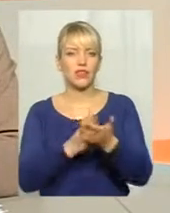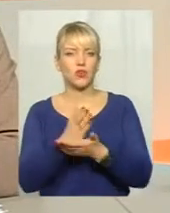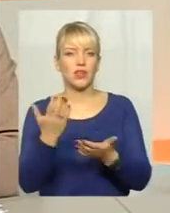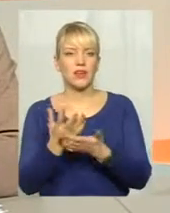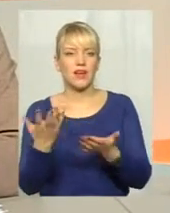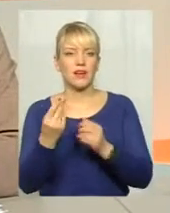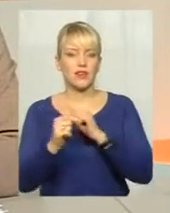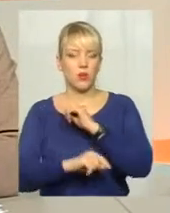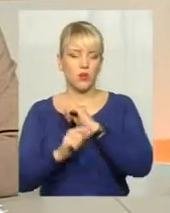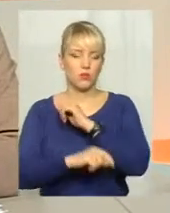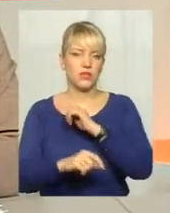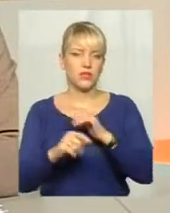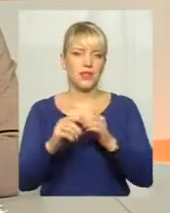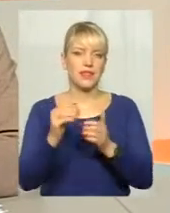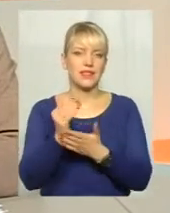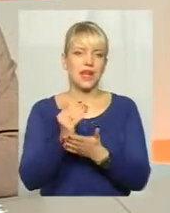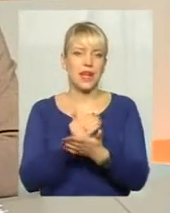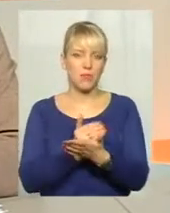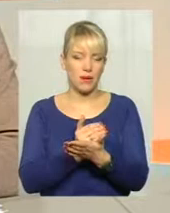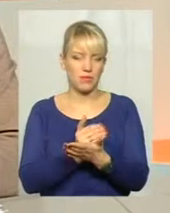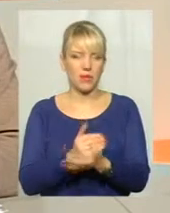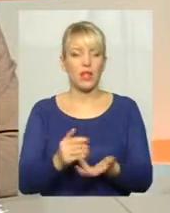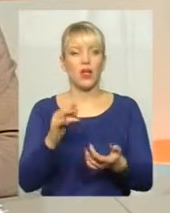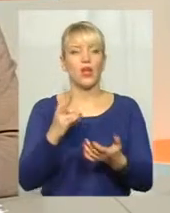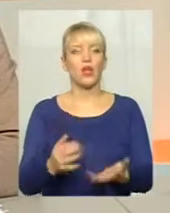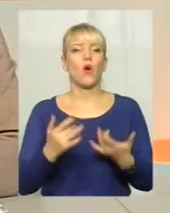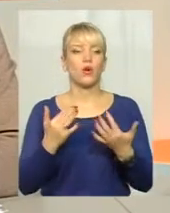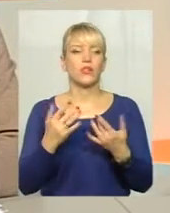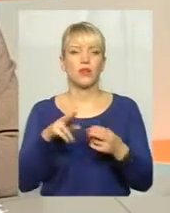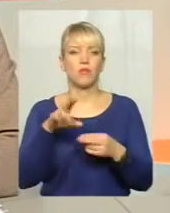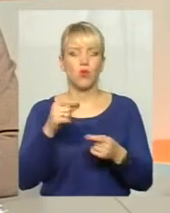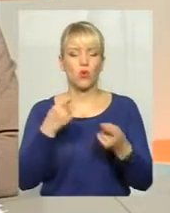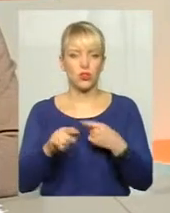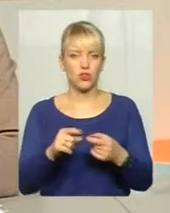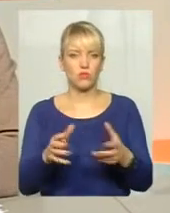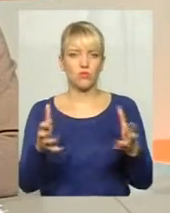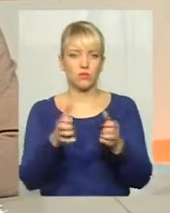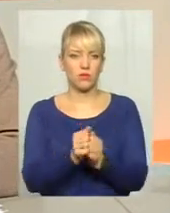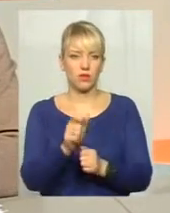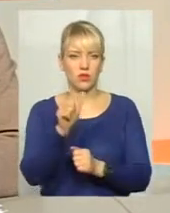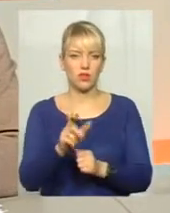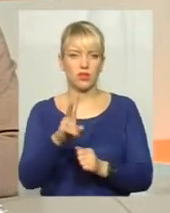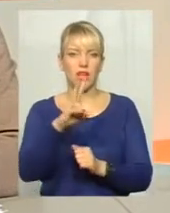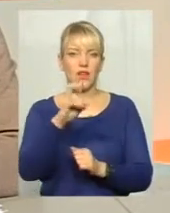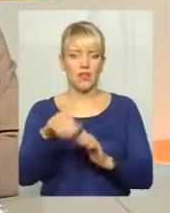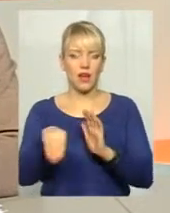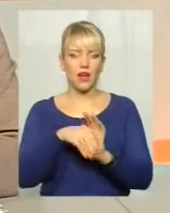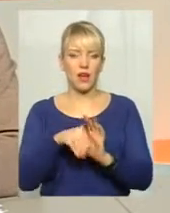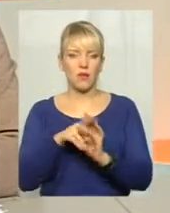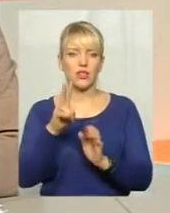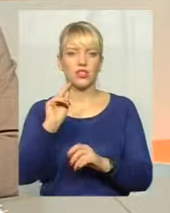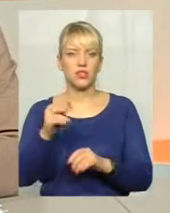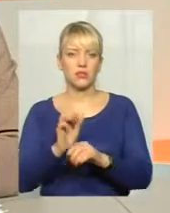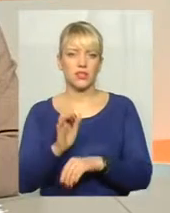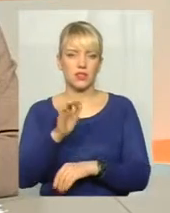якась корупційна схема. От, і ну, оскільки по-іншому взяти людину на хабарі, ніж заслати, скажімо так,